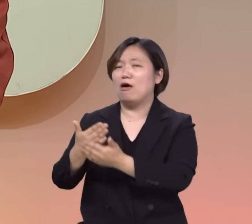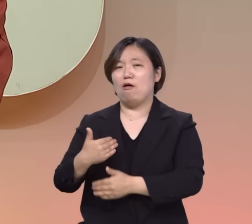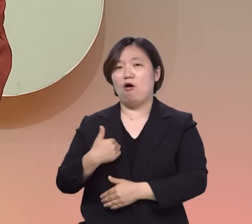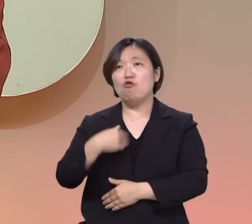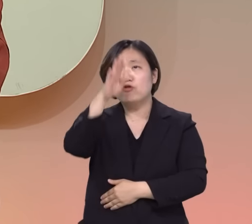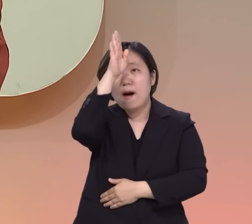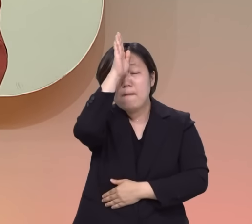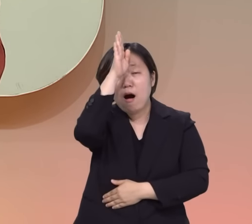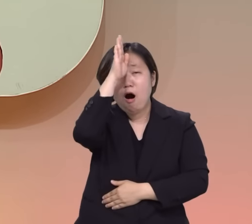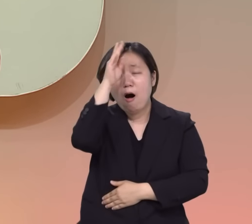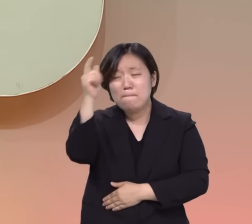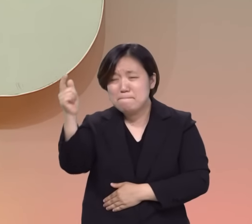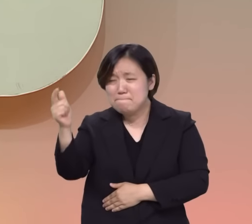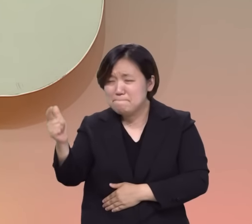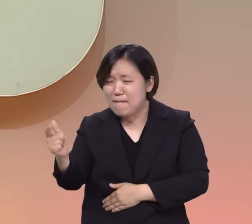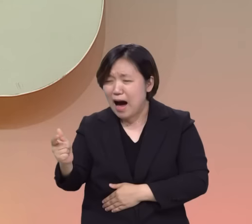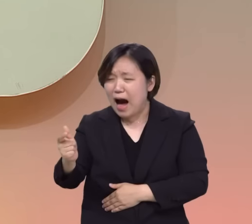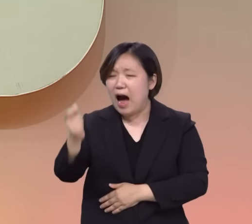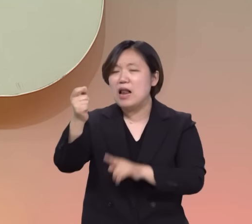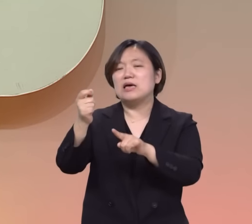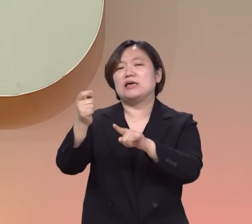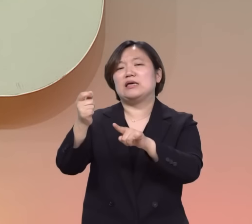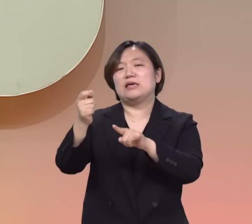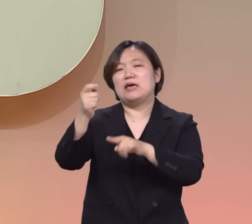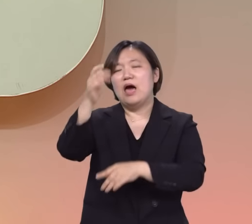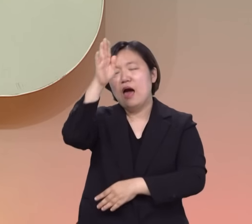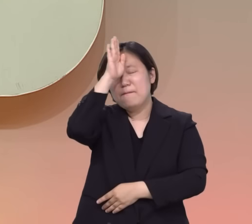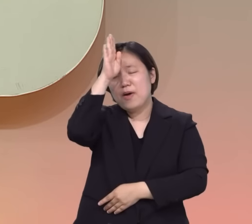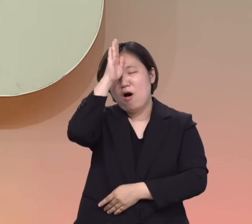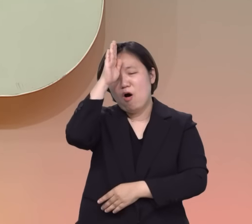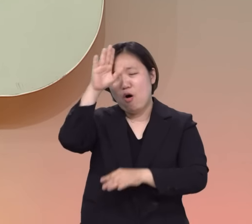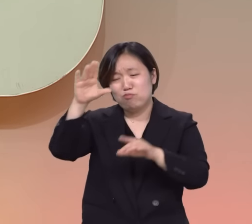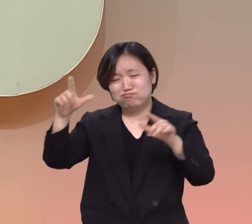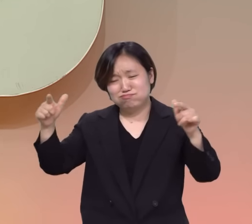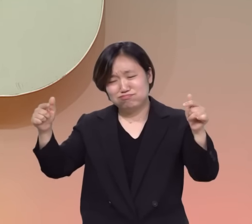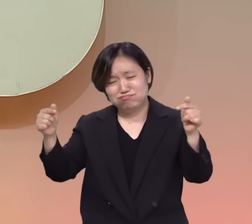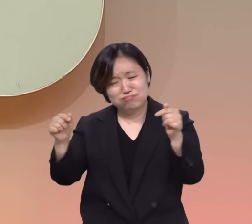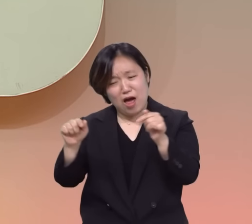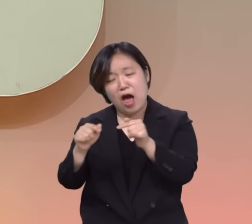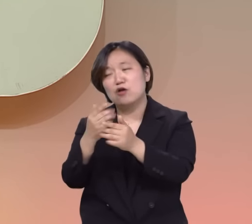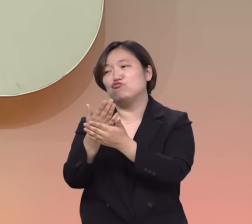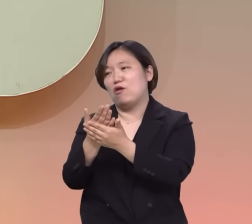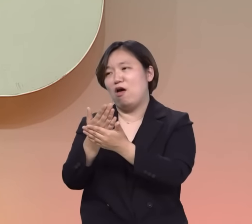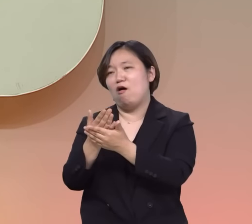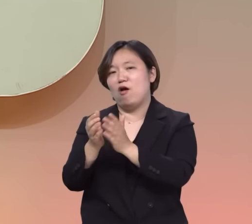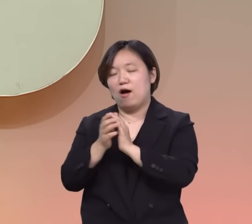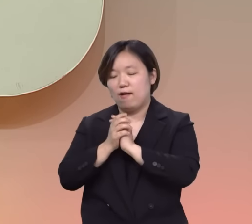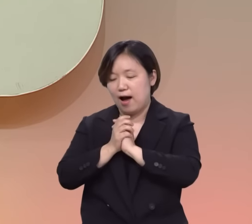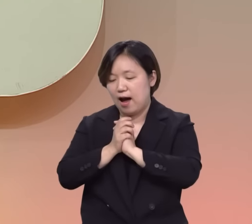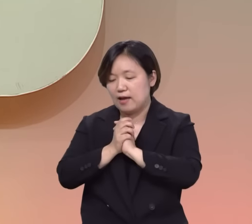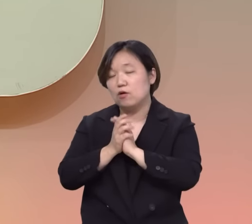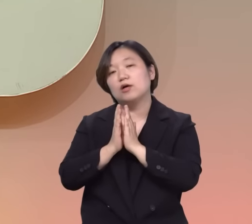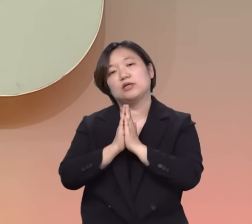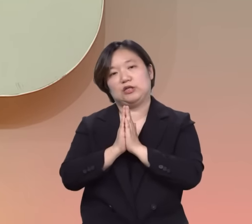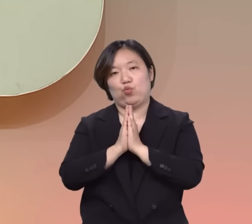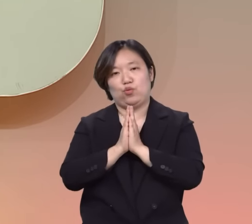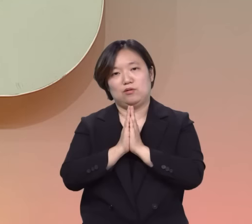병고 빨리 어 편안함을 얻을 수 있게해 주십시오 간절하게 이제 기도를